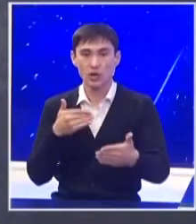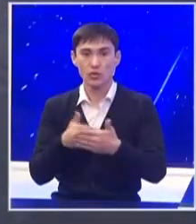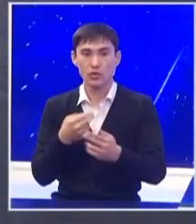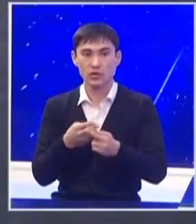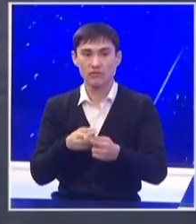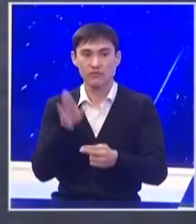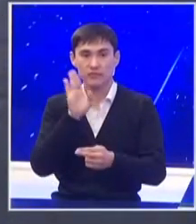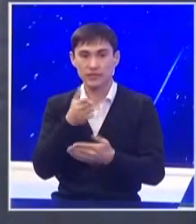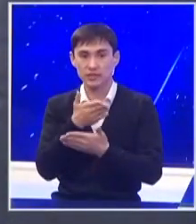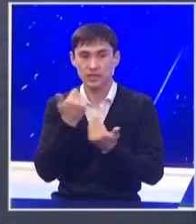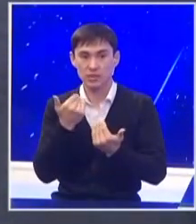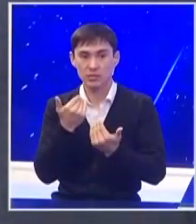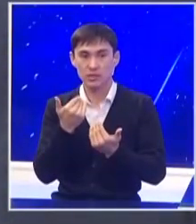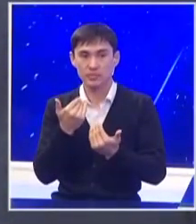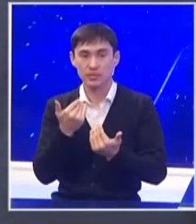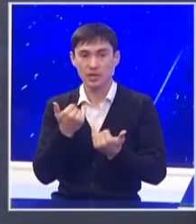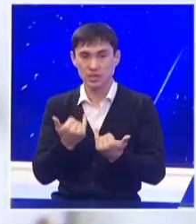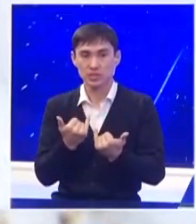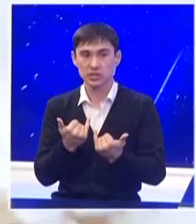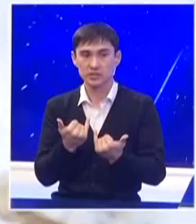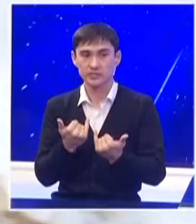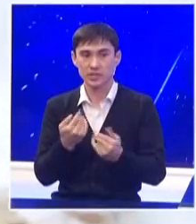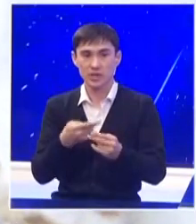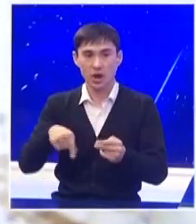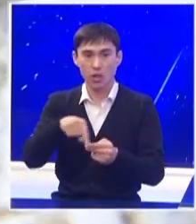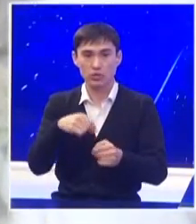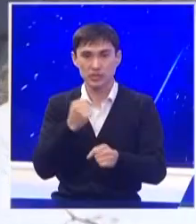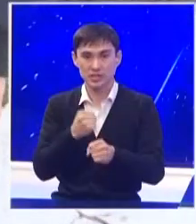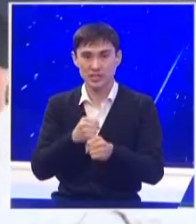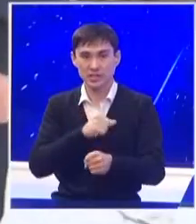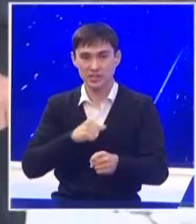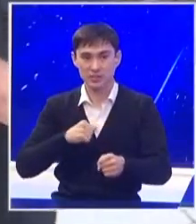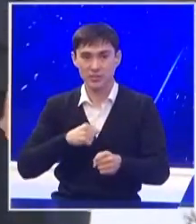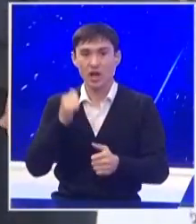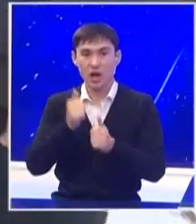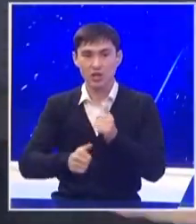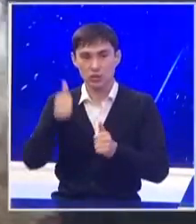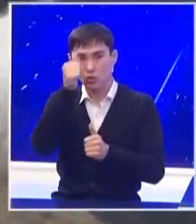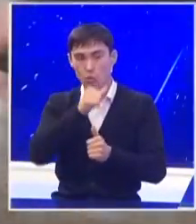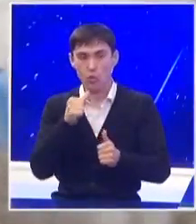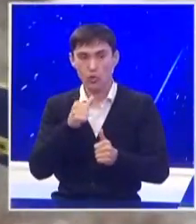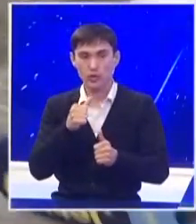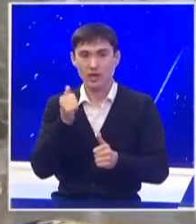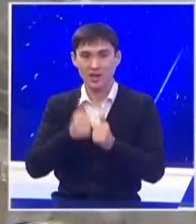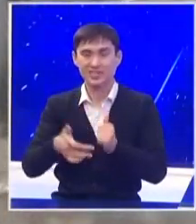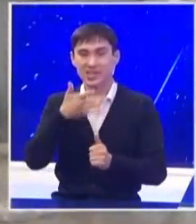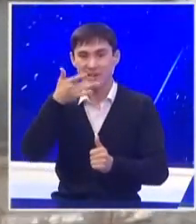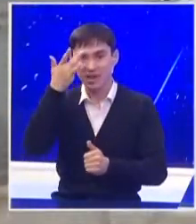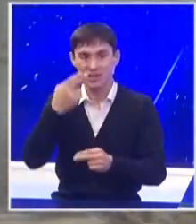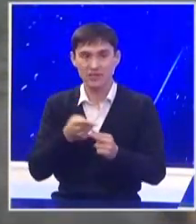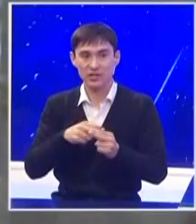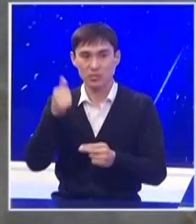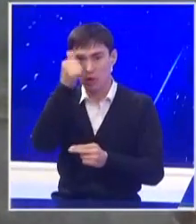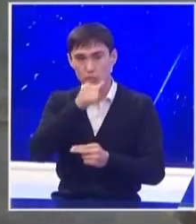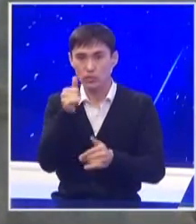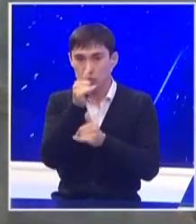под домом. Она бы там была, вода. И из-за этого мы вот это вот сделали. Я каждый год, вот каждое лето, в этом году я